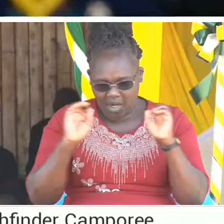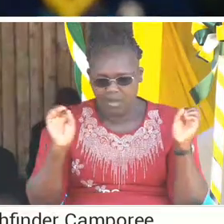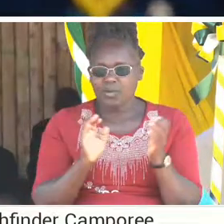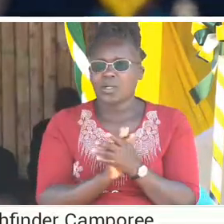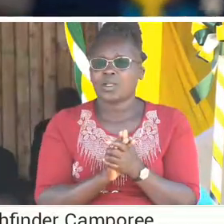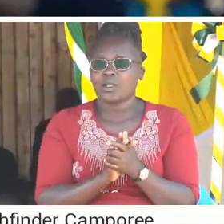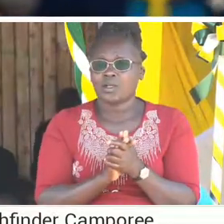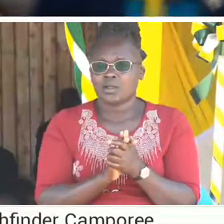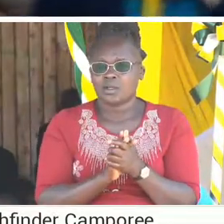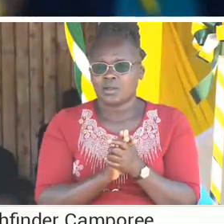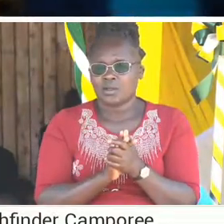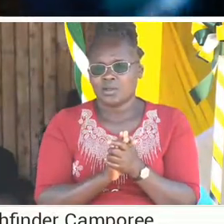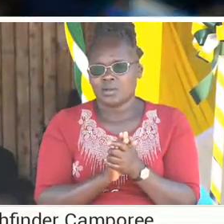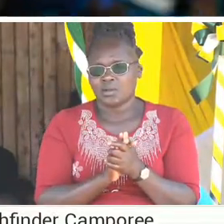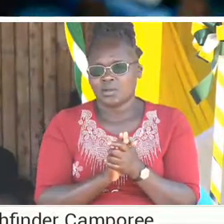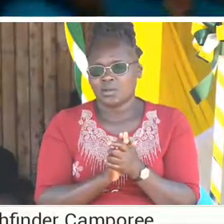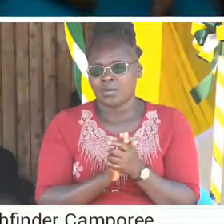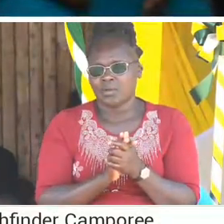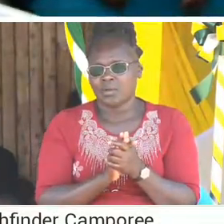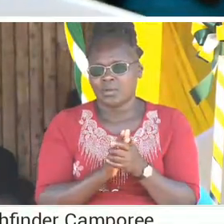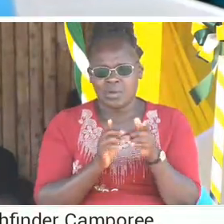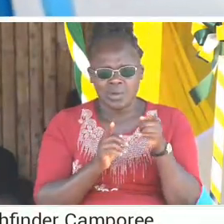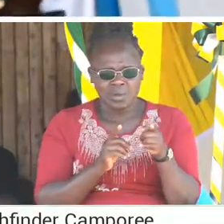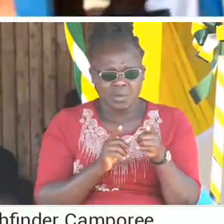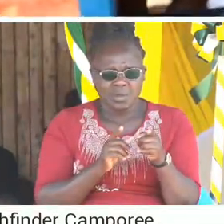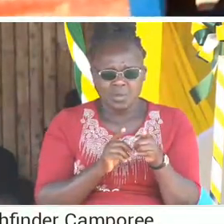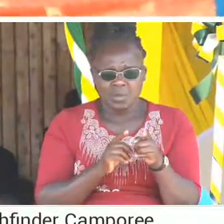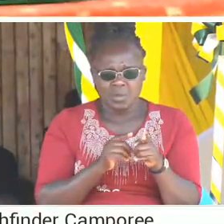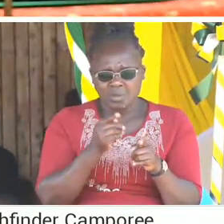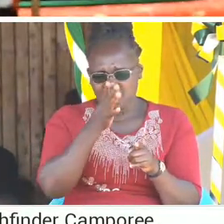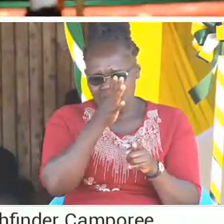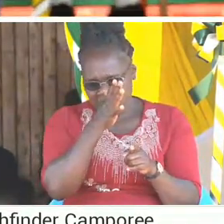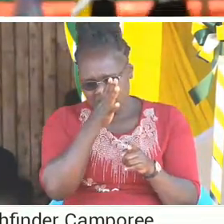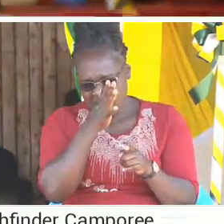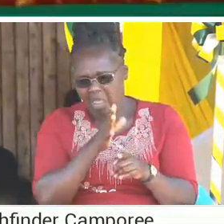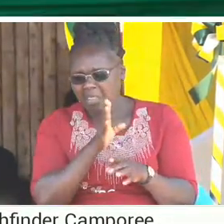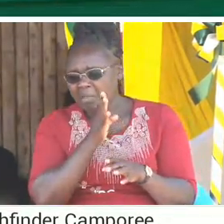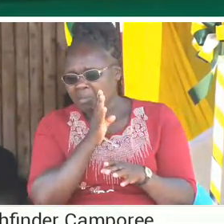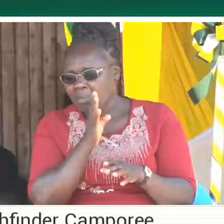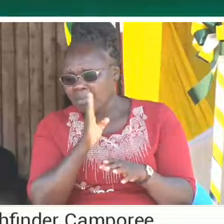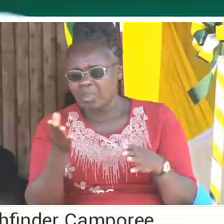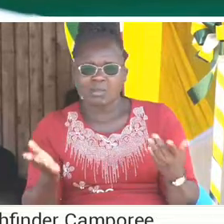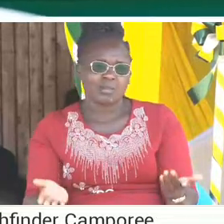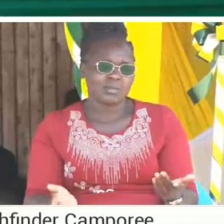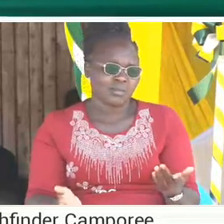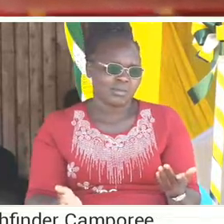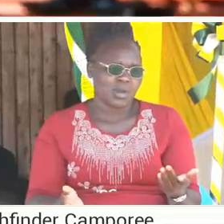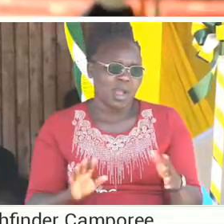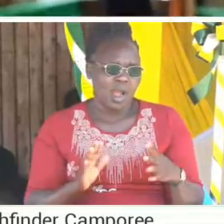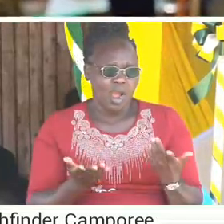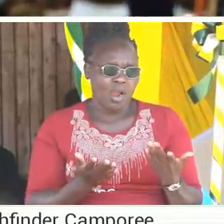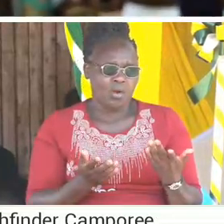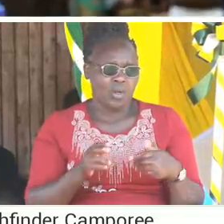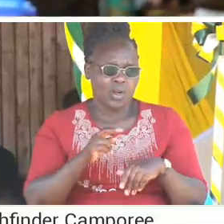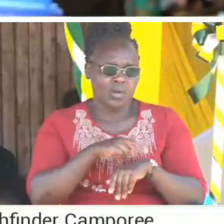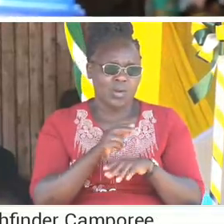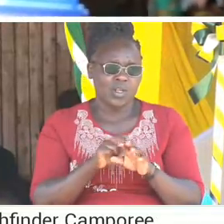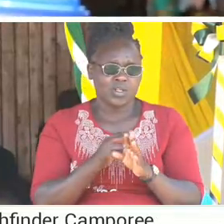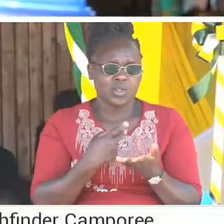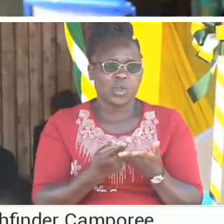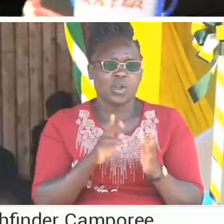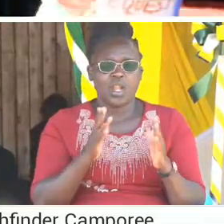hilo. Wewe ni uongo, dhihaka, umbea, ndio staili yako ya maisha. Anakufanyaje kuwa taifa